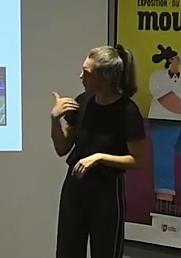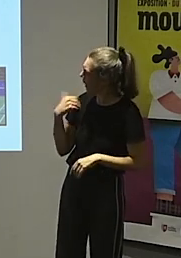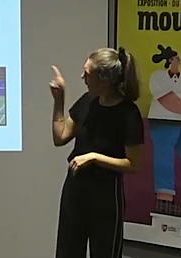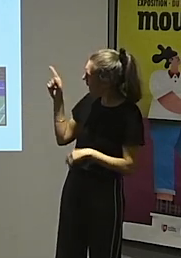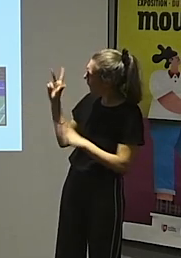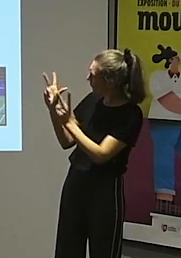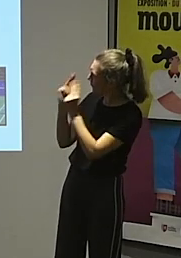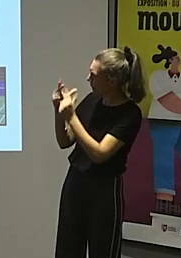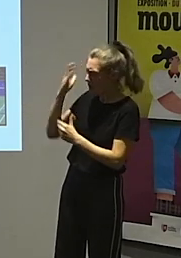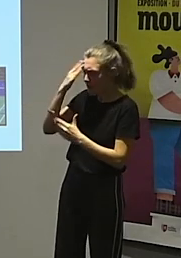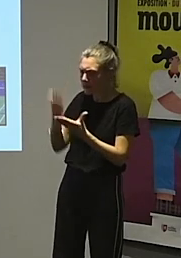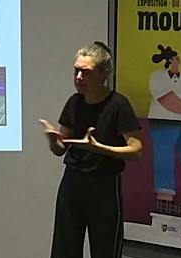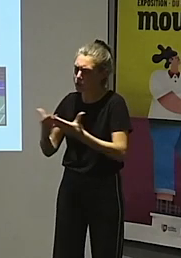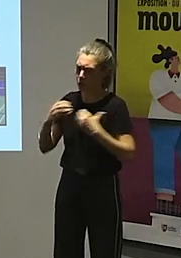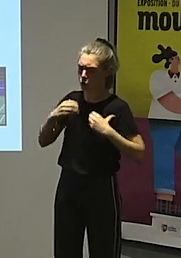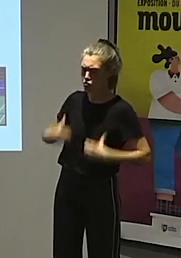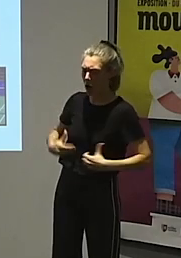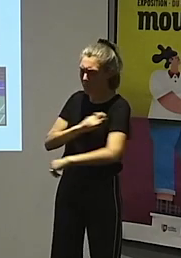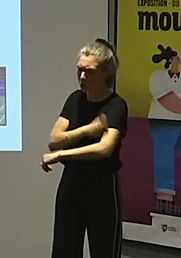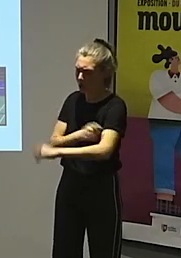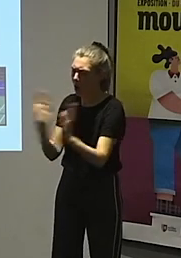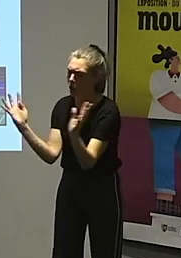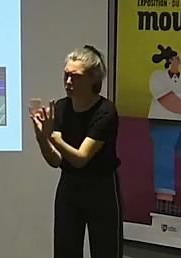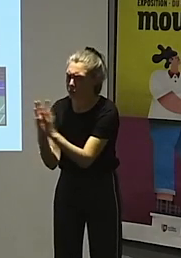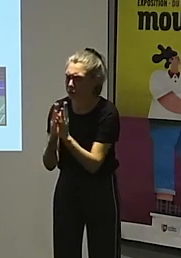dites que quand c'est collectif, ça apporte beaucoup plus de choses. Donc, quand